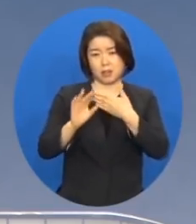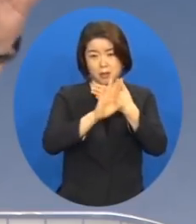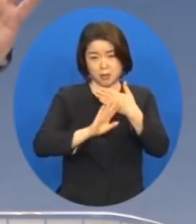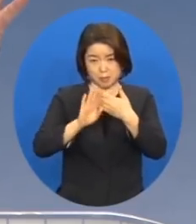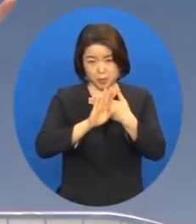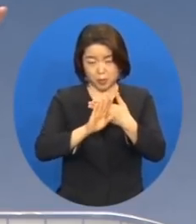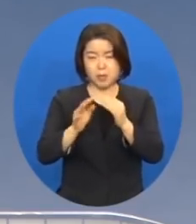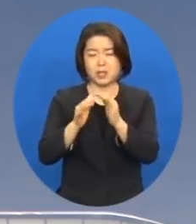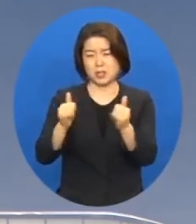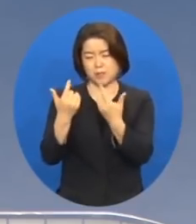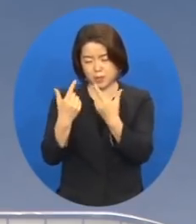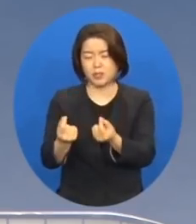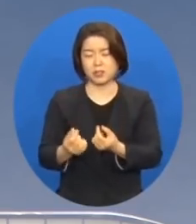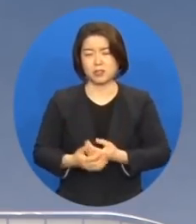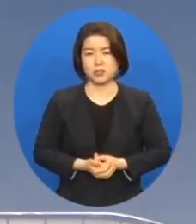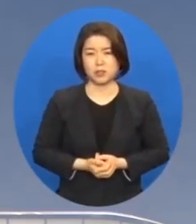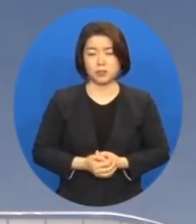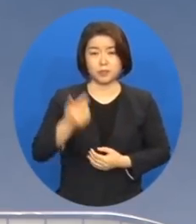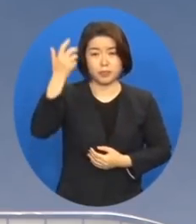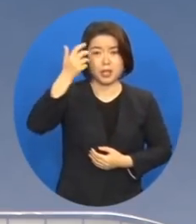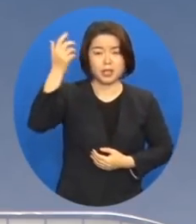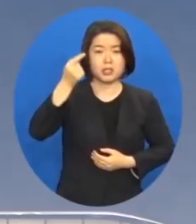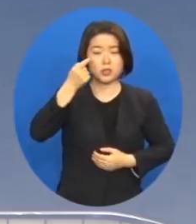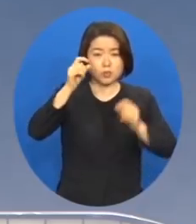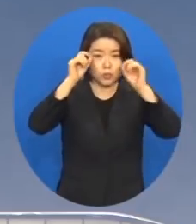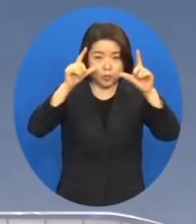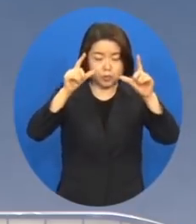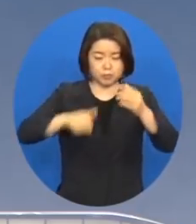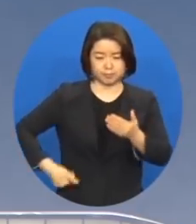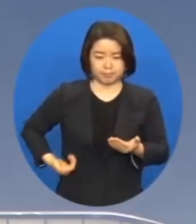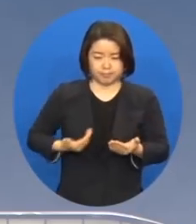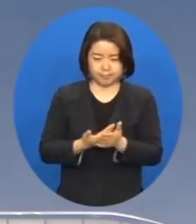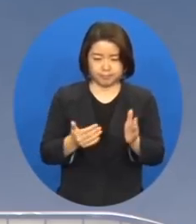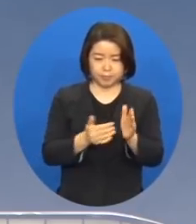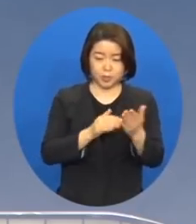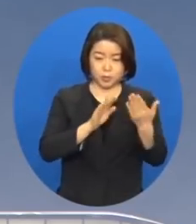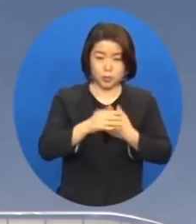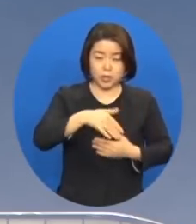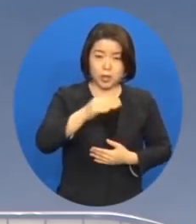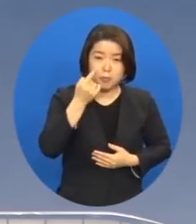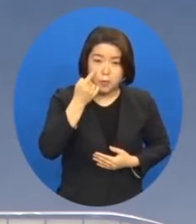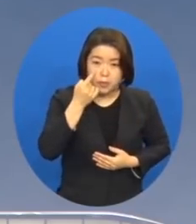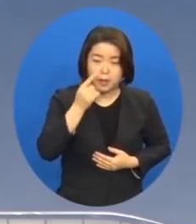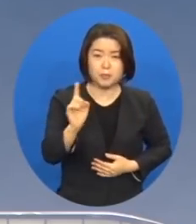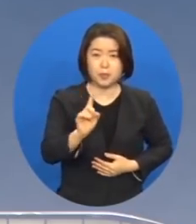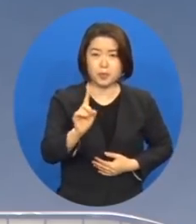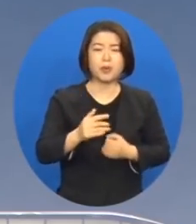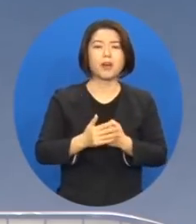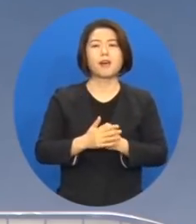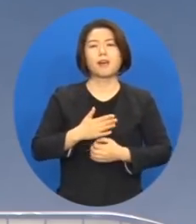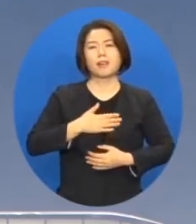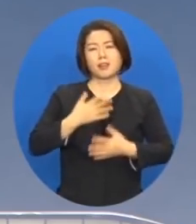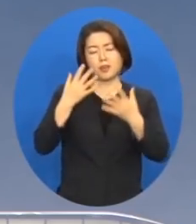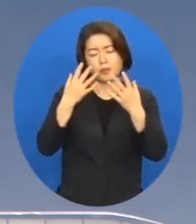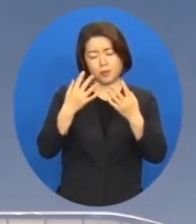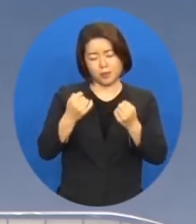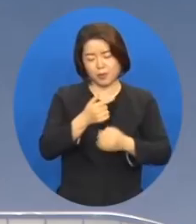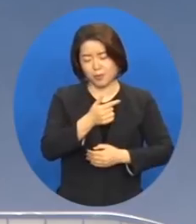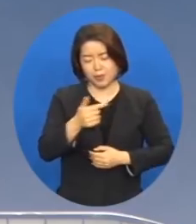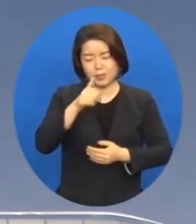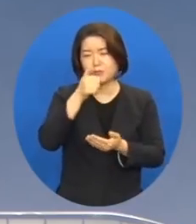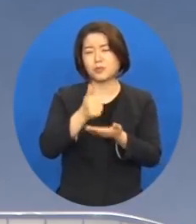영적인 눈이 뜨이고 그리고 정말 회심하게 되는 순간에 가서 보니까 제가 얼마나 큰